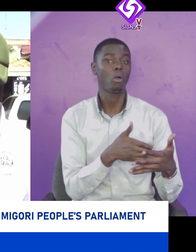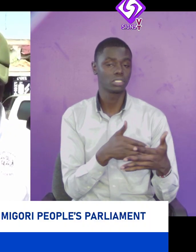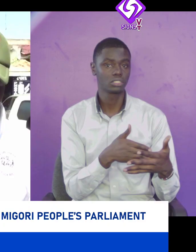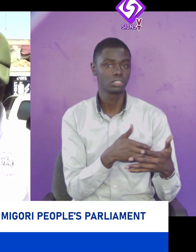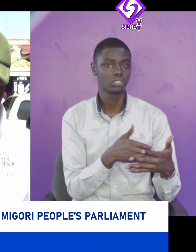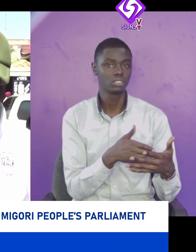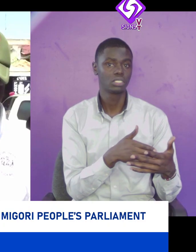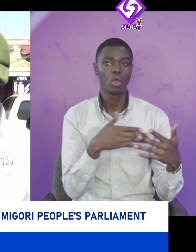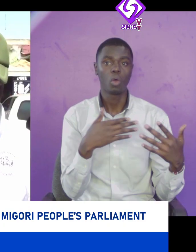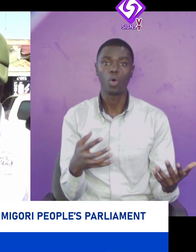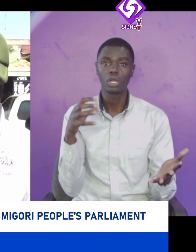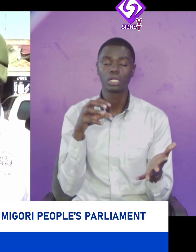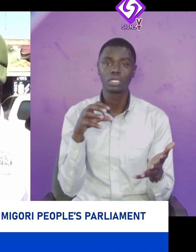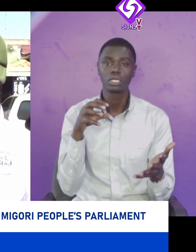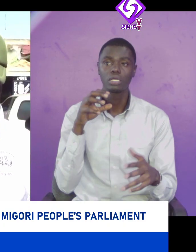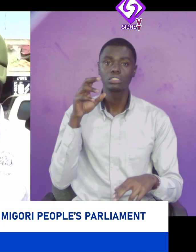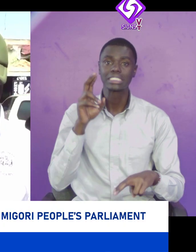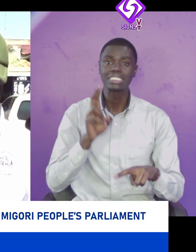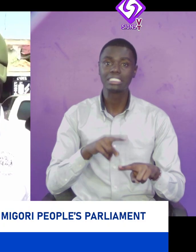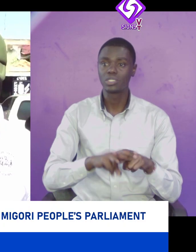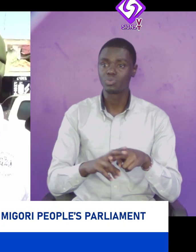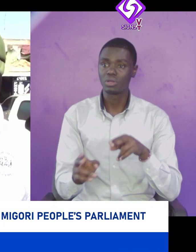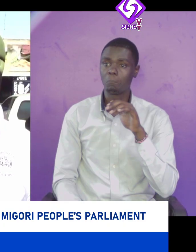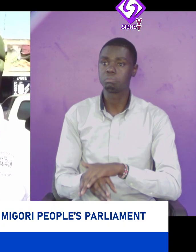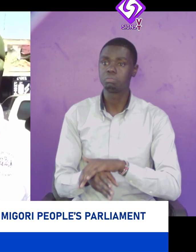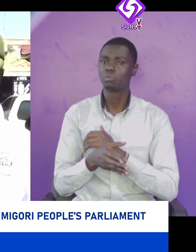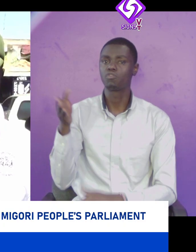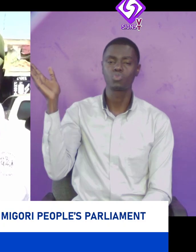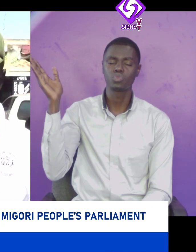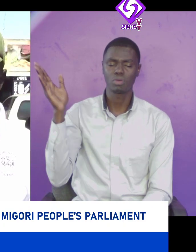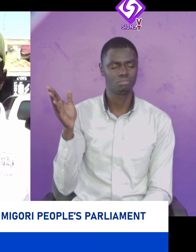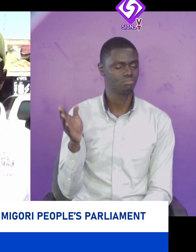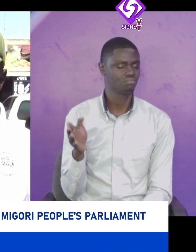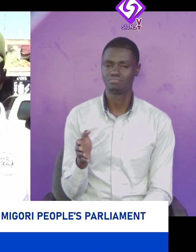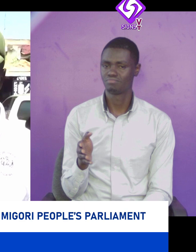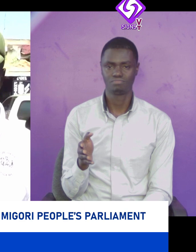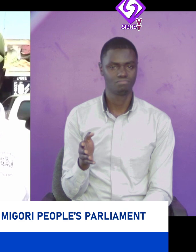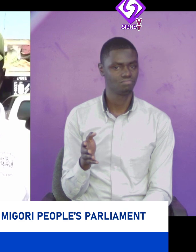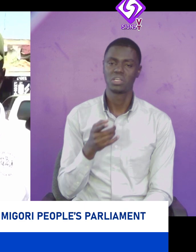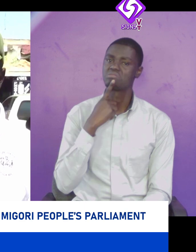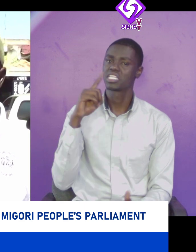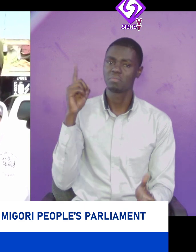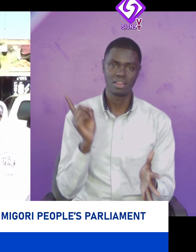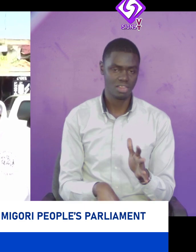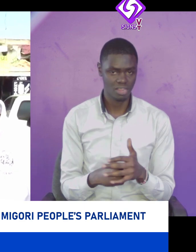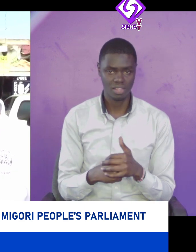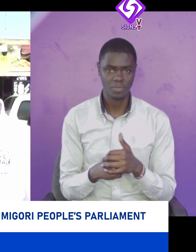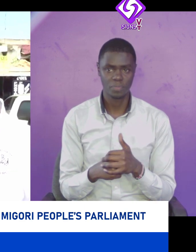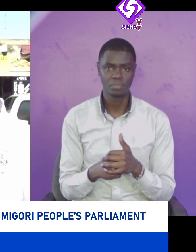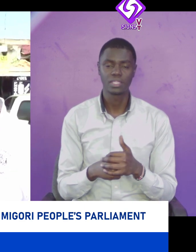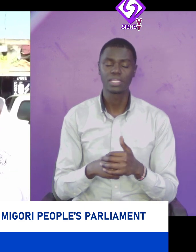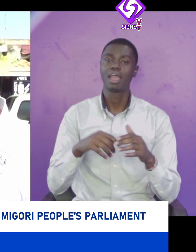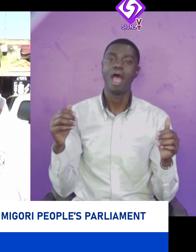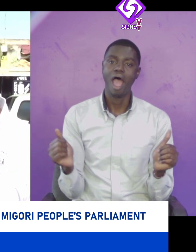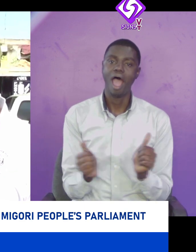kwa kiti chako unakuja unahamishwa, unafukuzwa. Hiyo ni kitu na tunasema kwa kauli moja kwamba isifanyike,